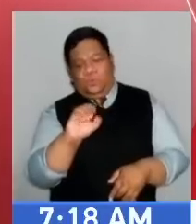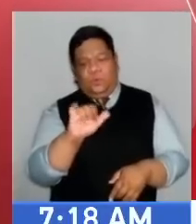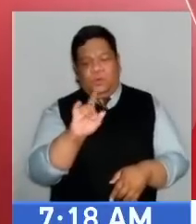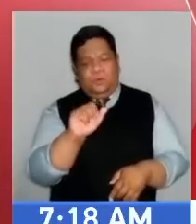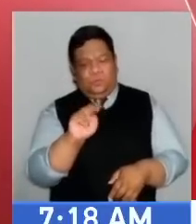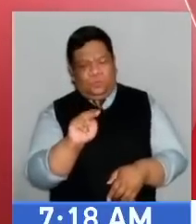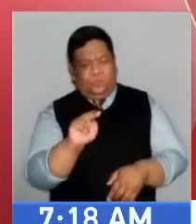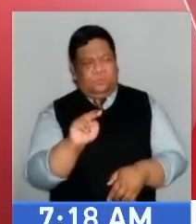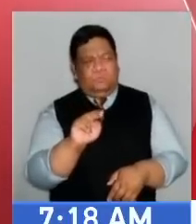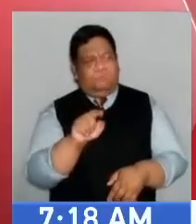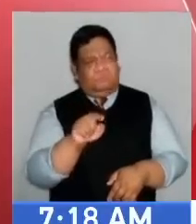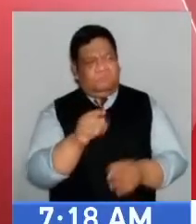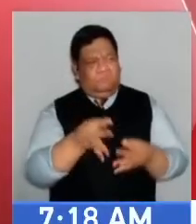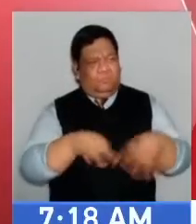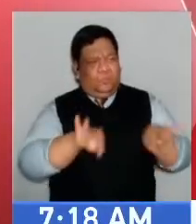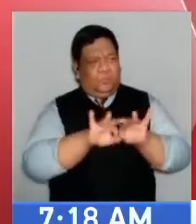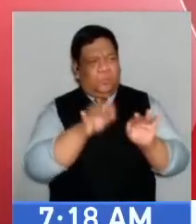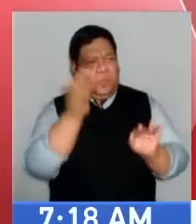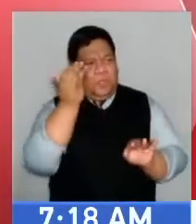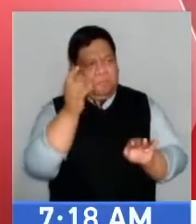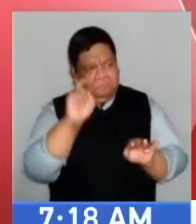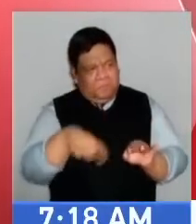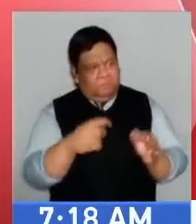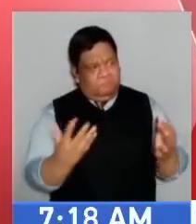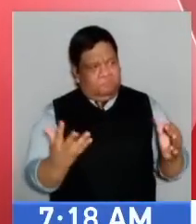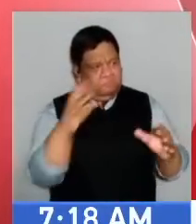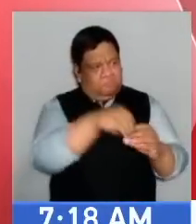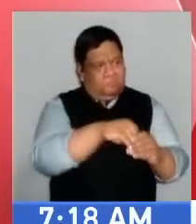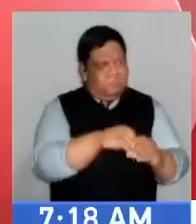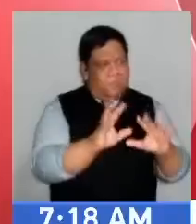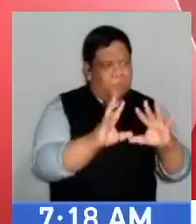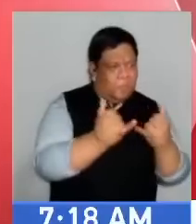korporasyon? Okay. Una, Ivan, ano, kasi